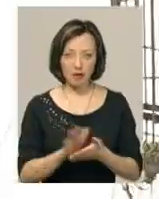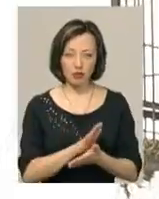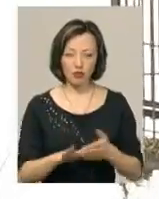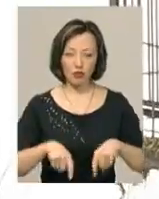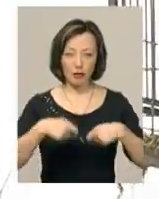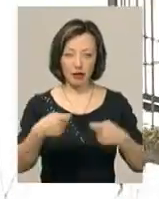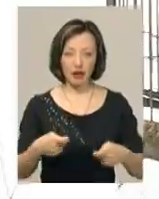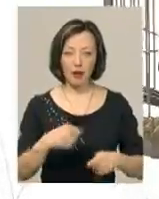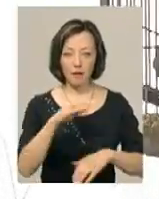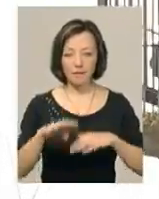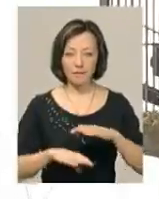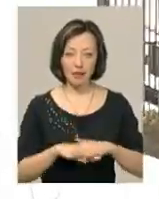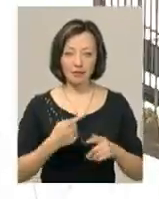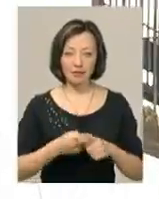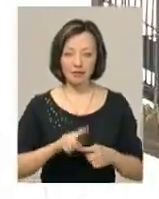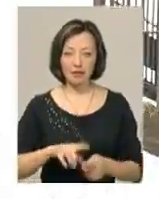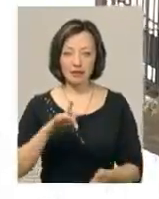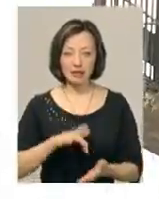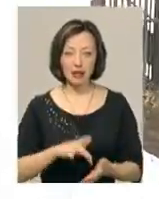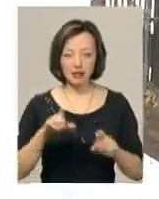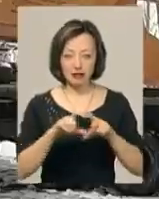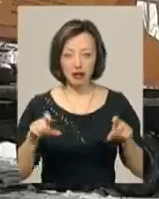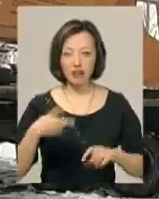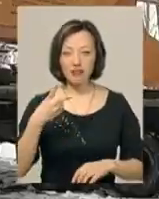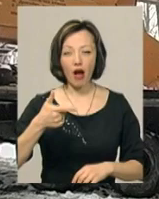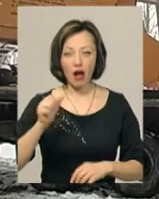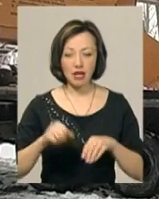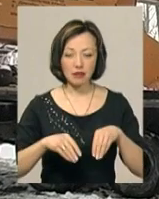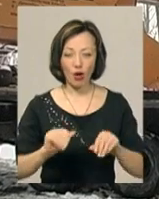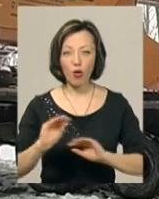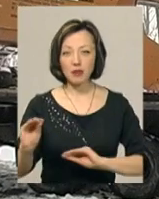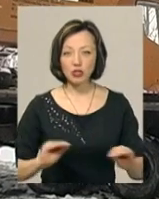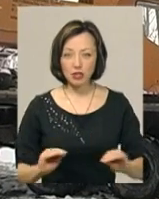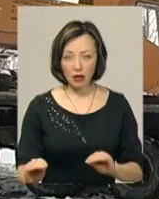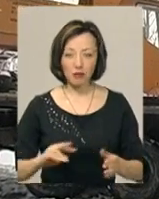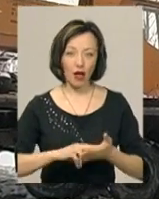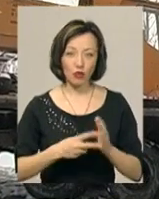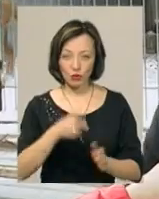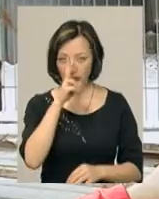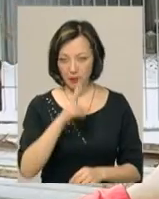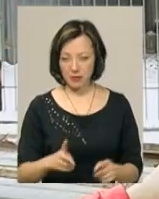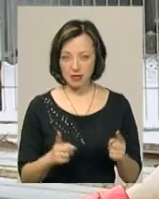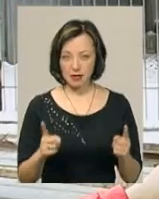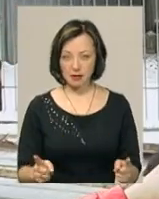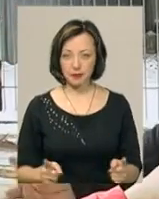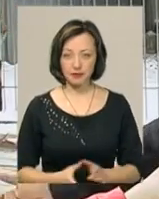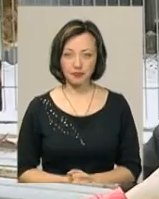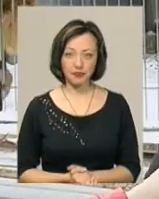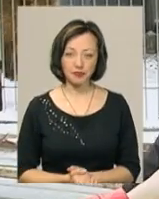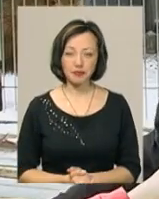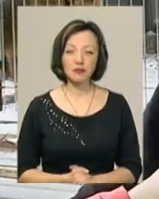безкоштовно передав під реабілітаційний центр для тварин 2 гектари землі. Облаштувати його Сергій Пальохін планує впродовж 2 місяців.